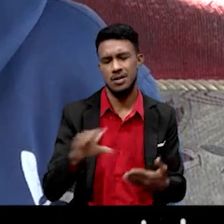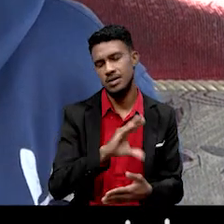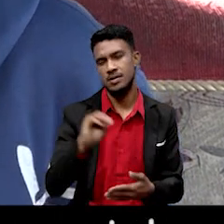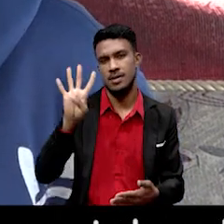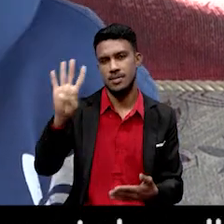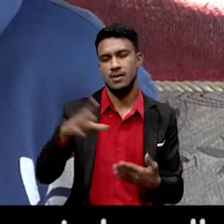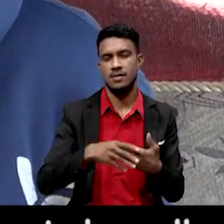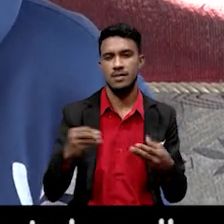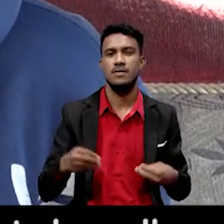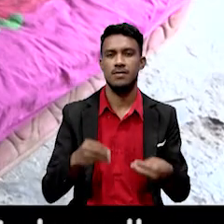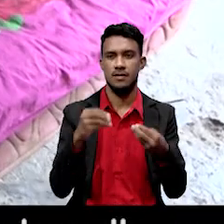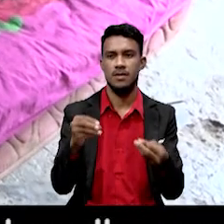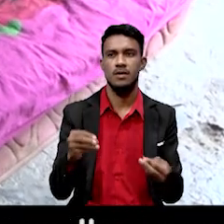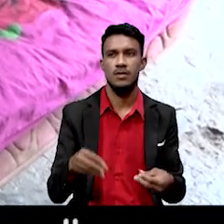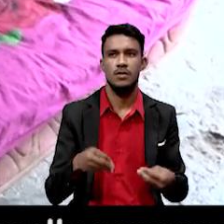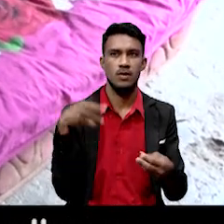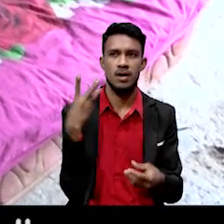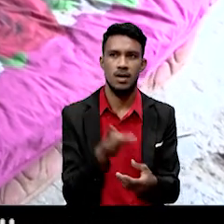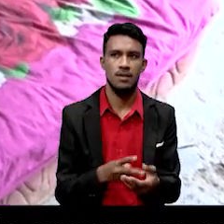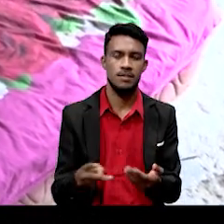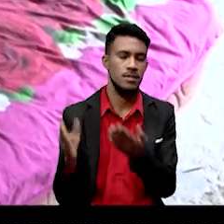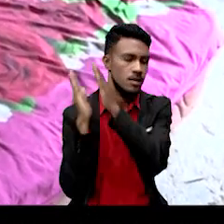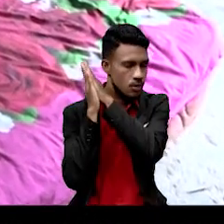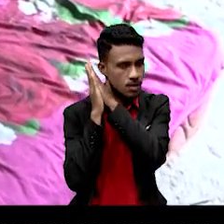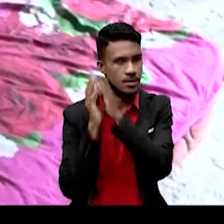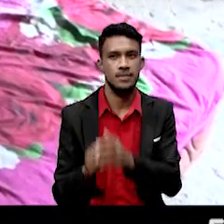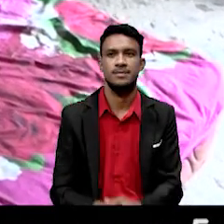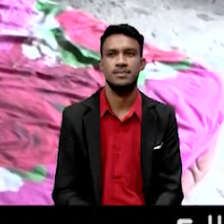sira suku halo dia ka fo ami toba.